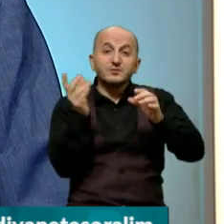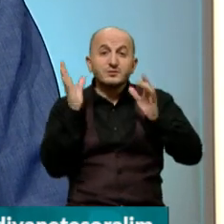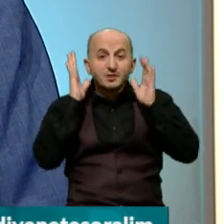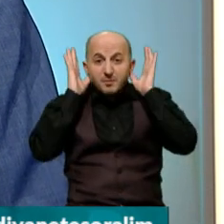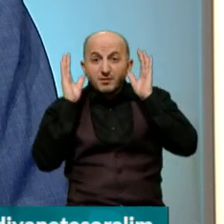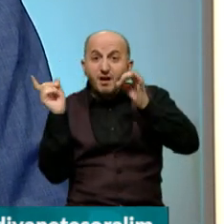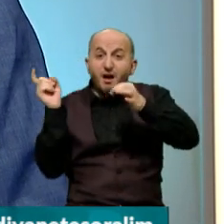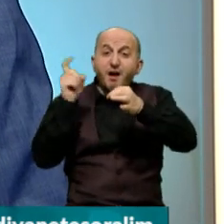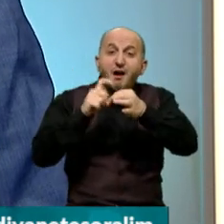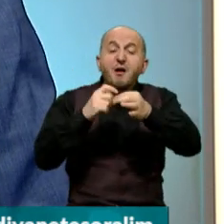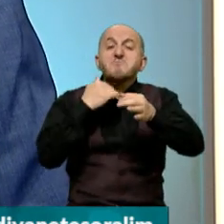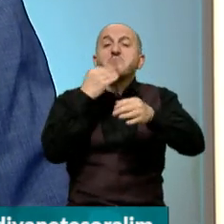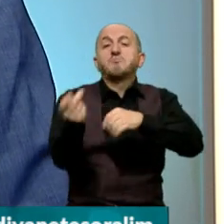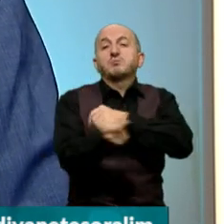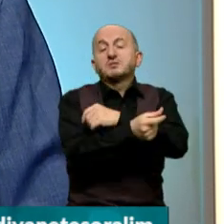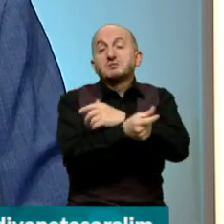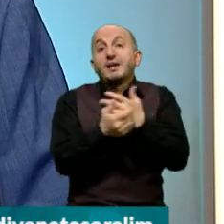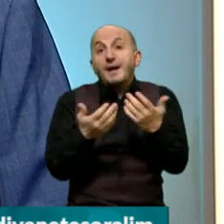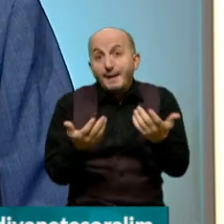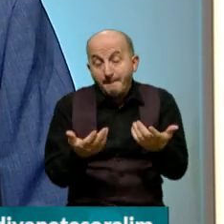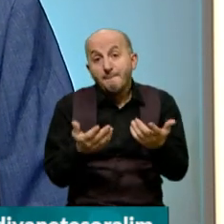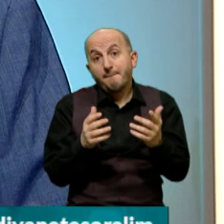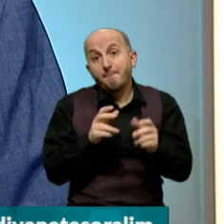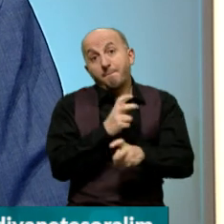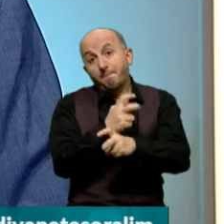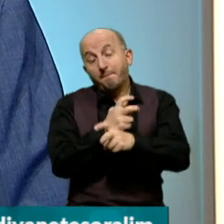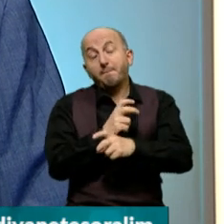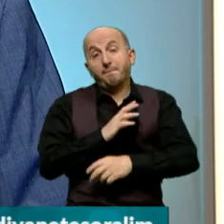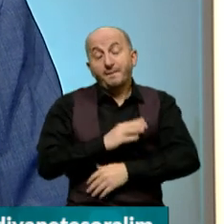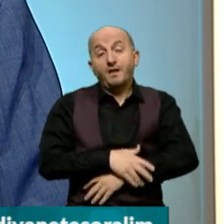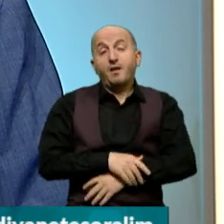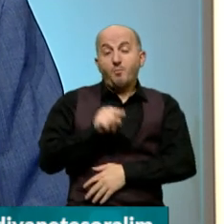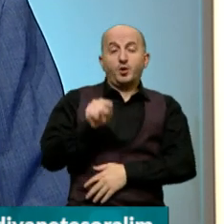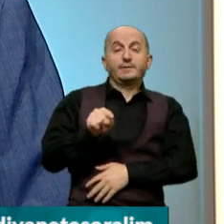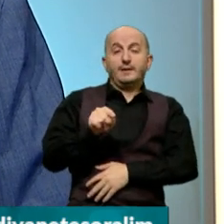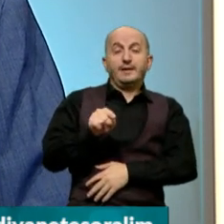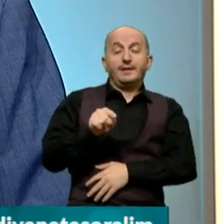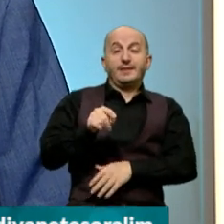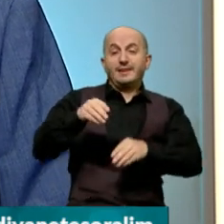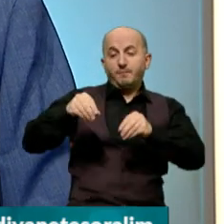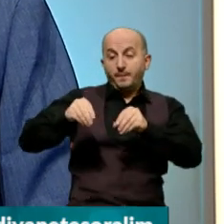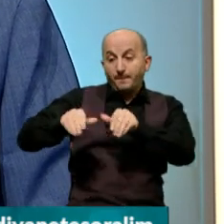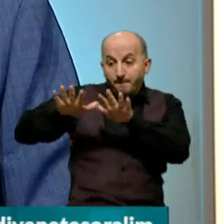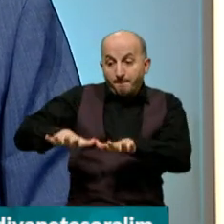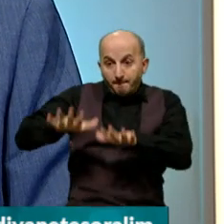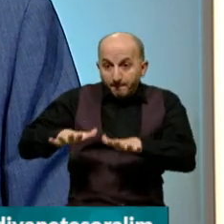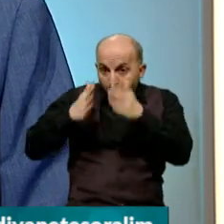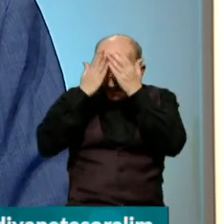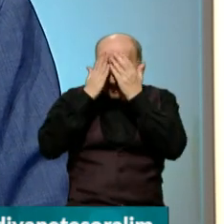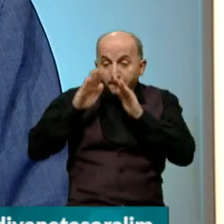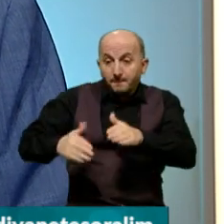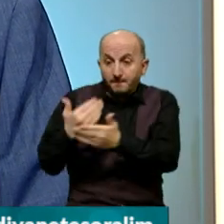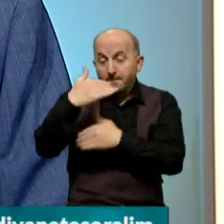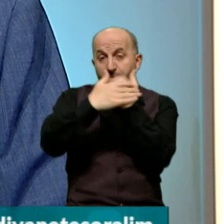olursa, cenazeyi kaçırması söz konusuysa, burada teyemmüm ruhsatından istifade